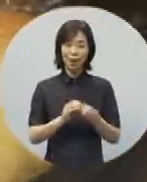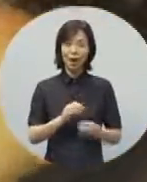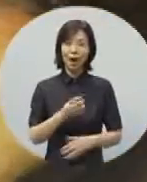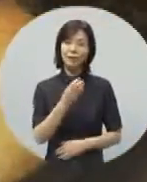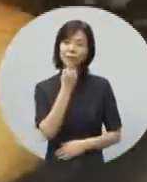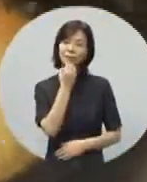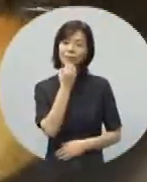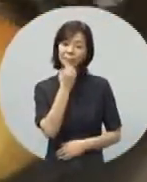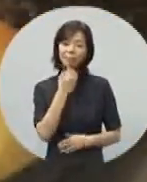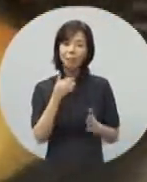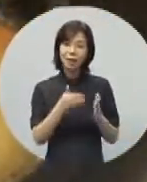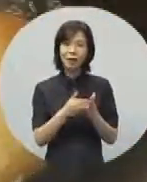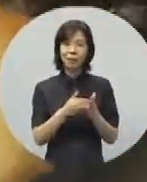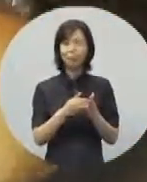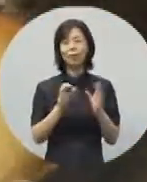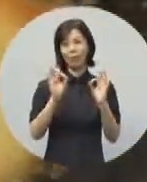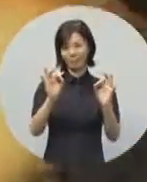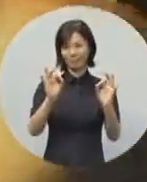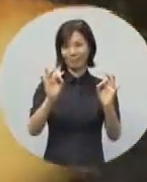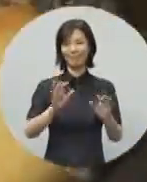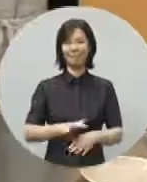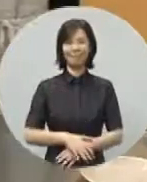げたら、